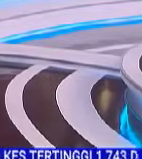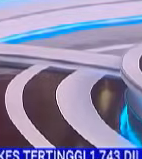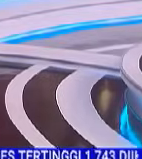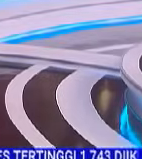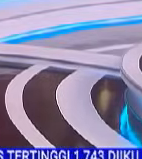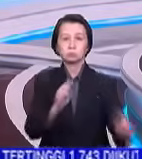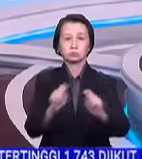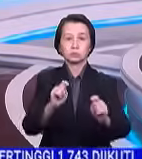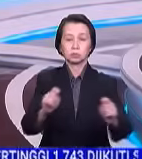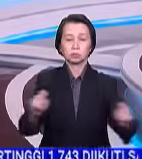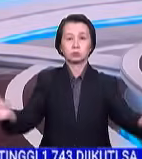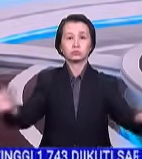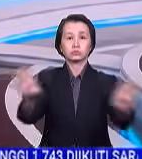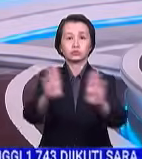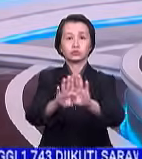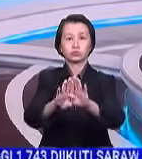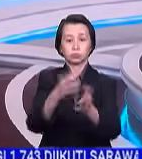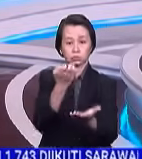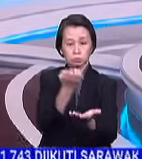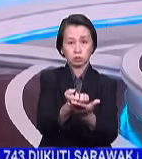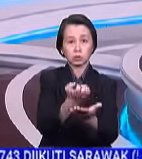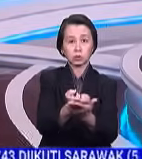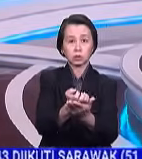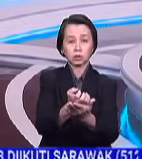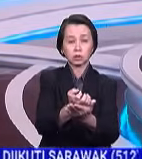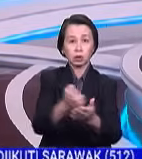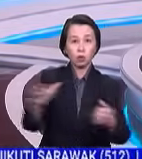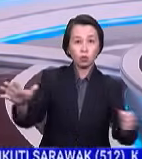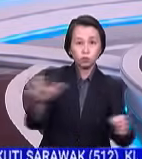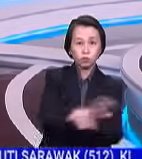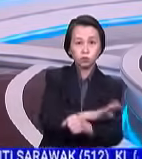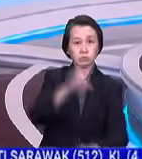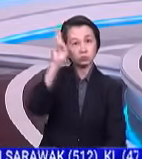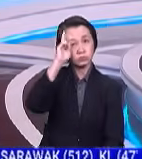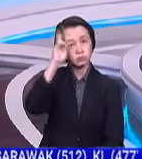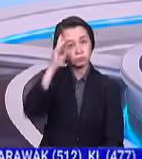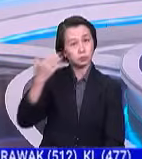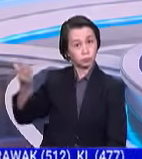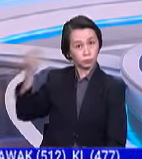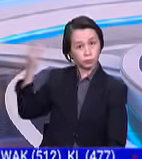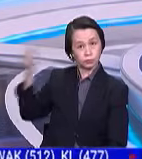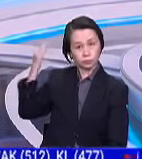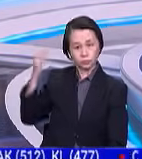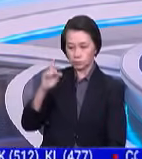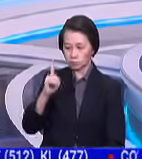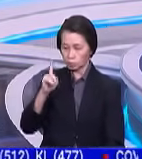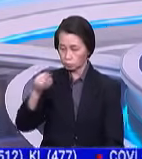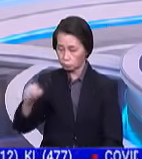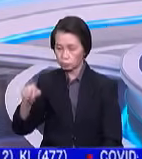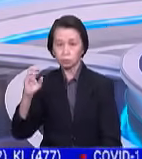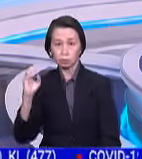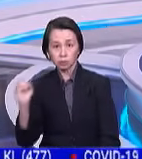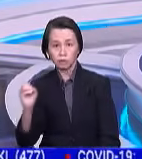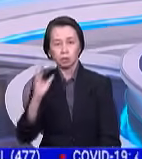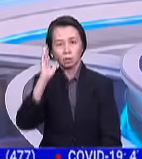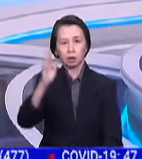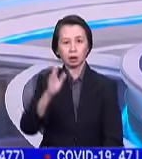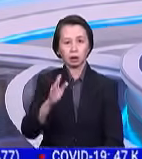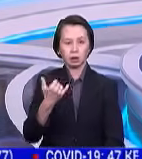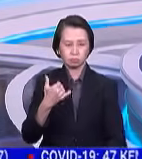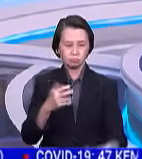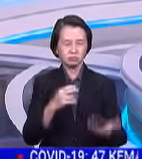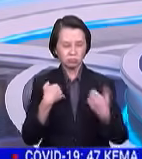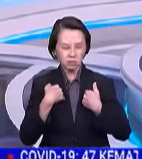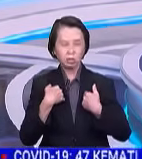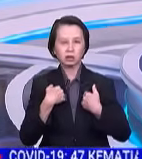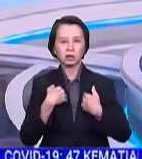Tindakan penutupan ekonomi secara menyeluruh seperti dilaksanakan ketika PKP 1.0 akan memberi implikasi